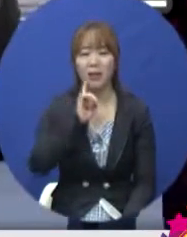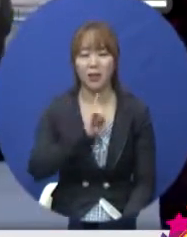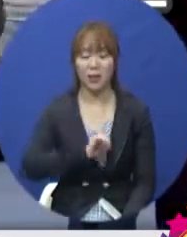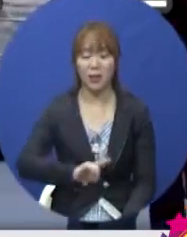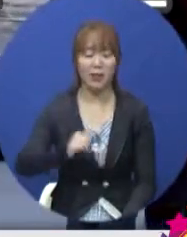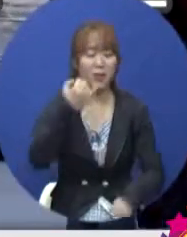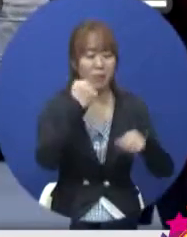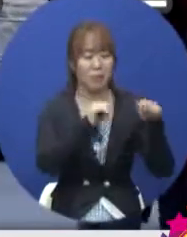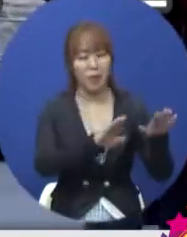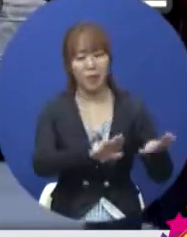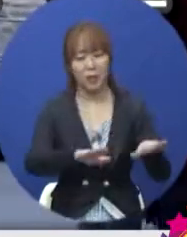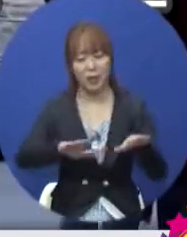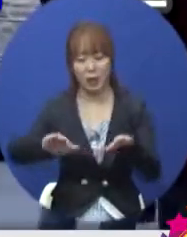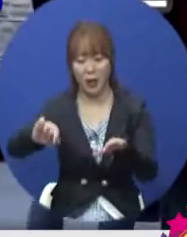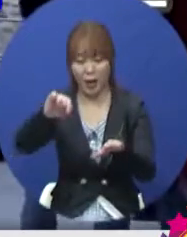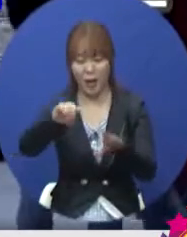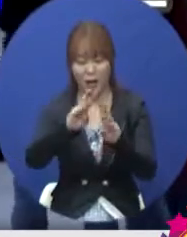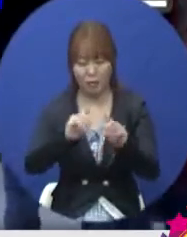바다가